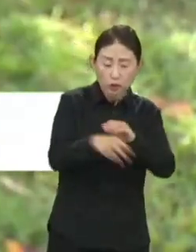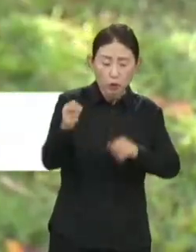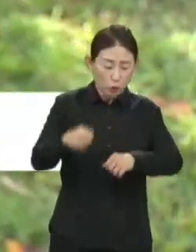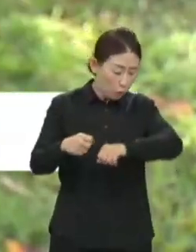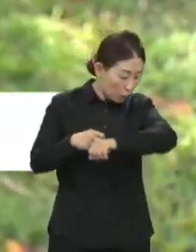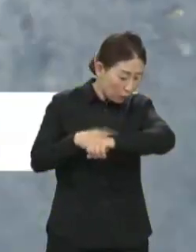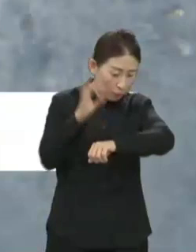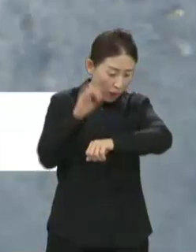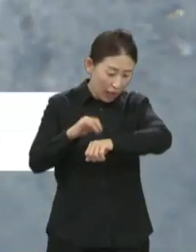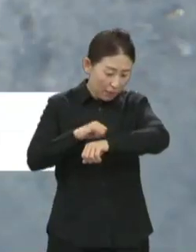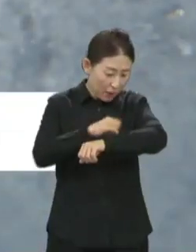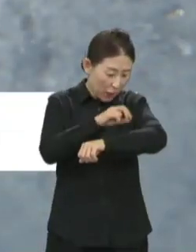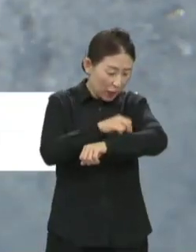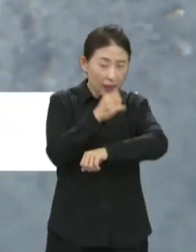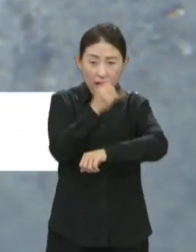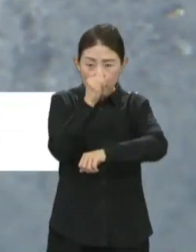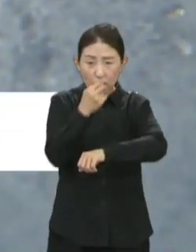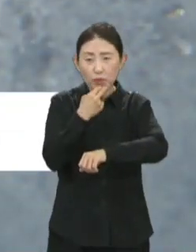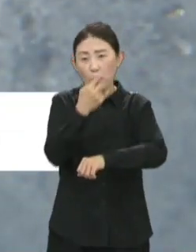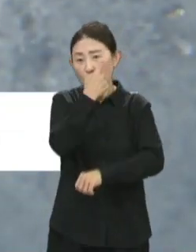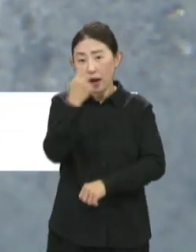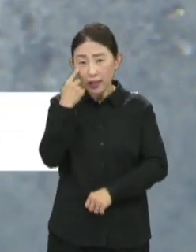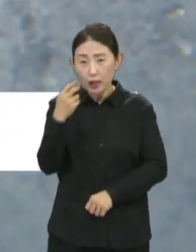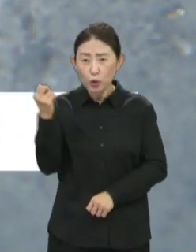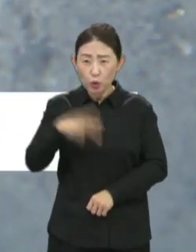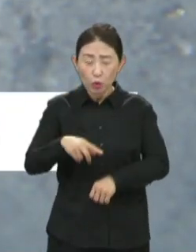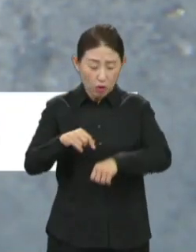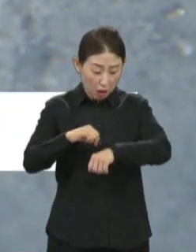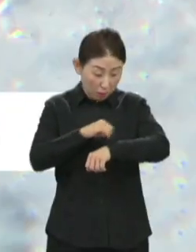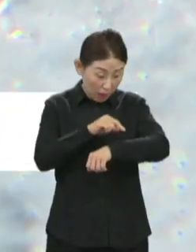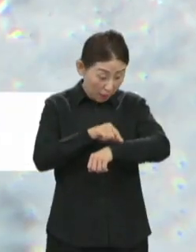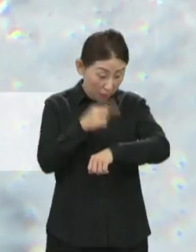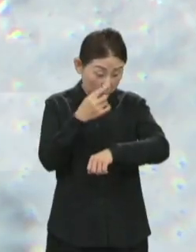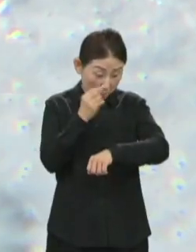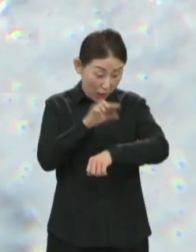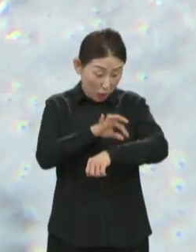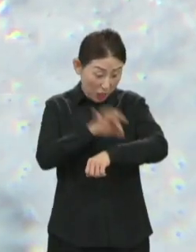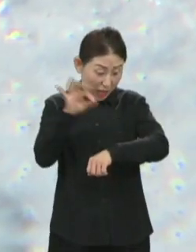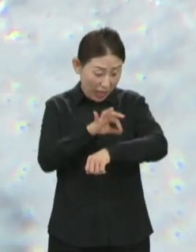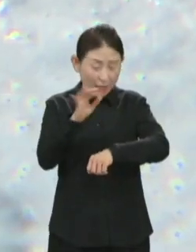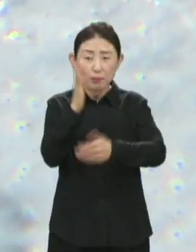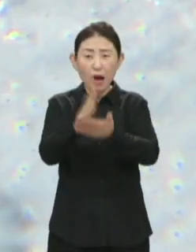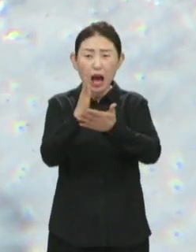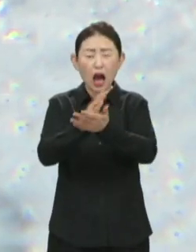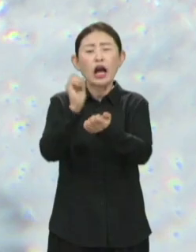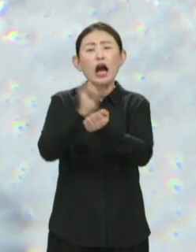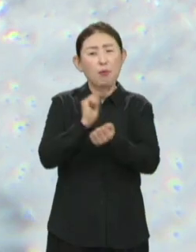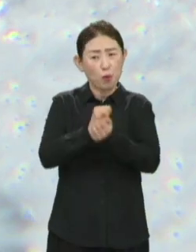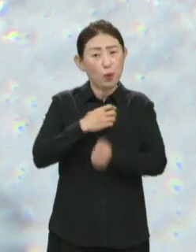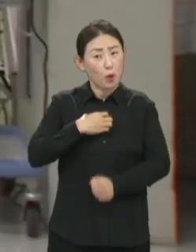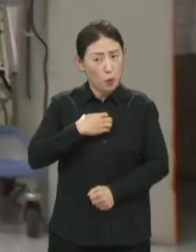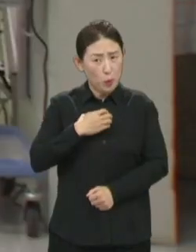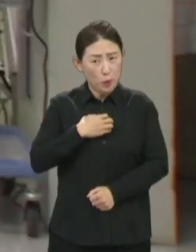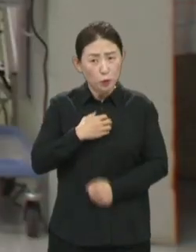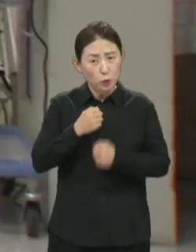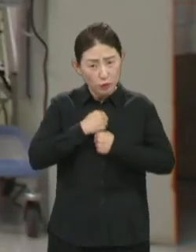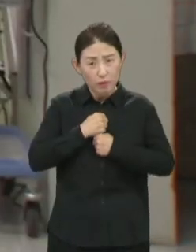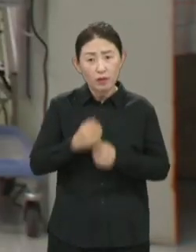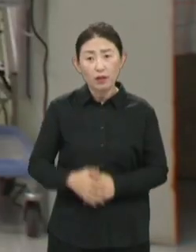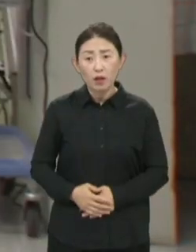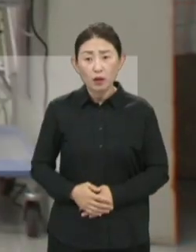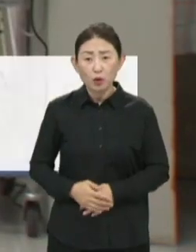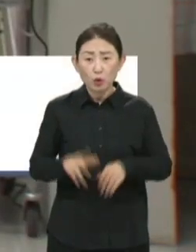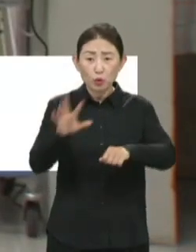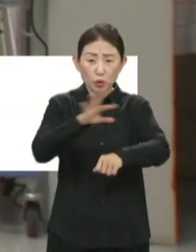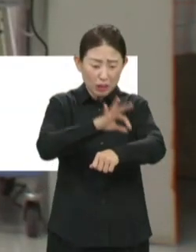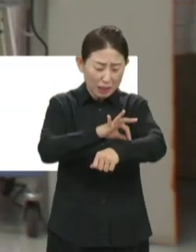합니다. 다만 몸에 붙은 진드기를 손으로 떼어내면 감염으로 이어질 수 있어 주의가 필요합니다. 손으로